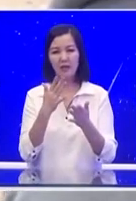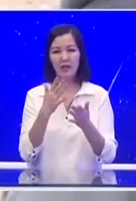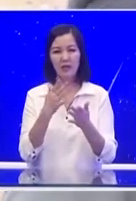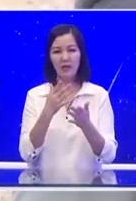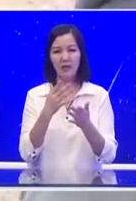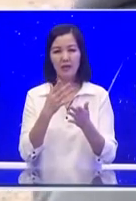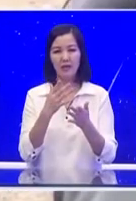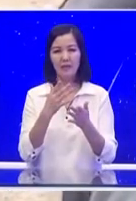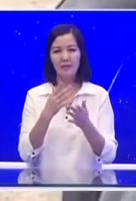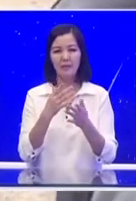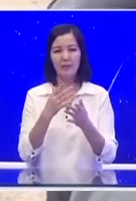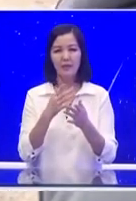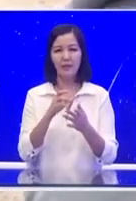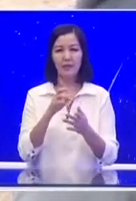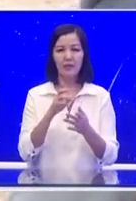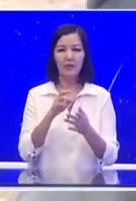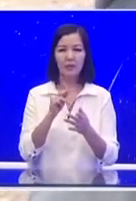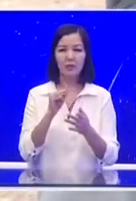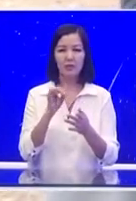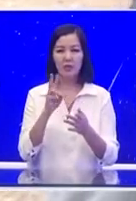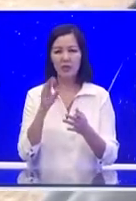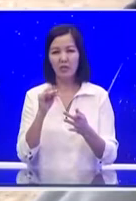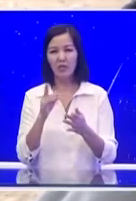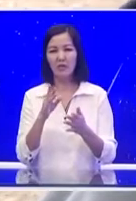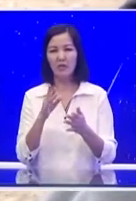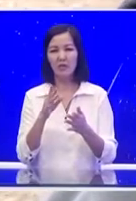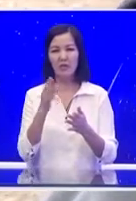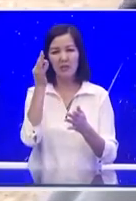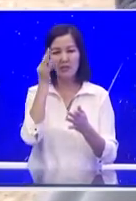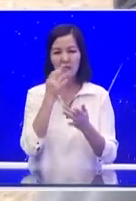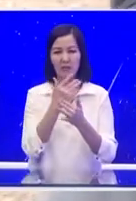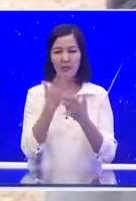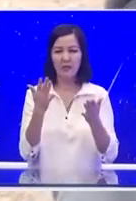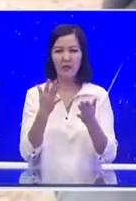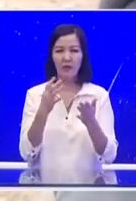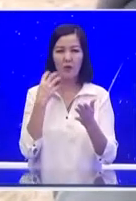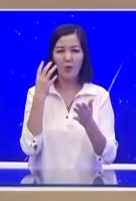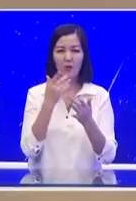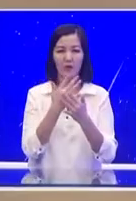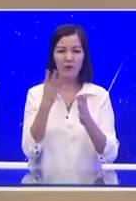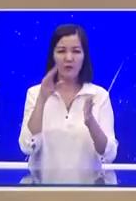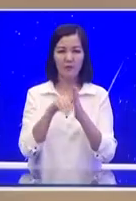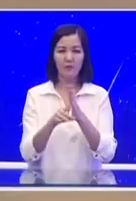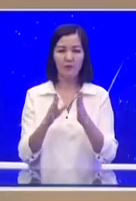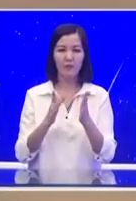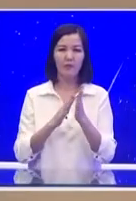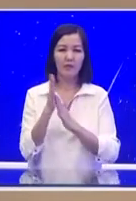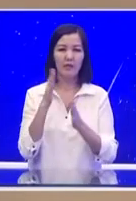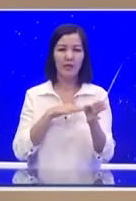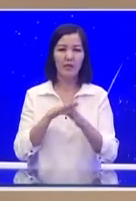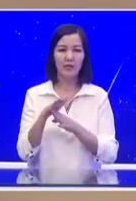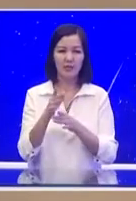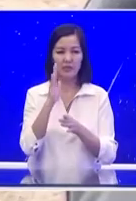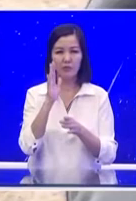вот. Ну, в дальнейшем остается у нас, получается, 300 гектаров. В течение 2-3 лет мы это все полностью освоим. Реализация будет, у нас